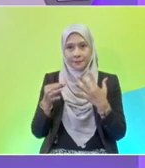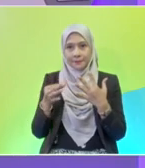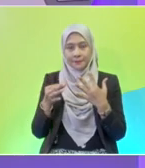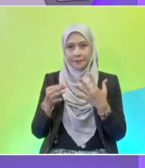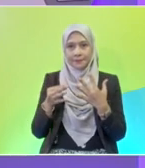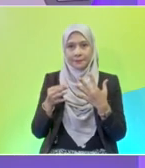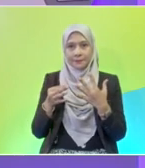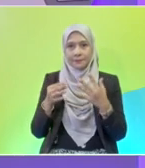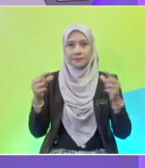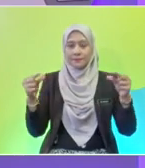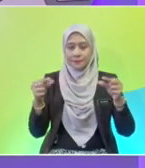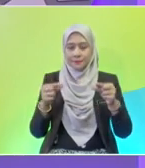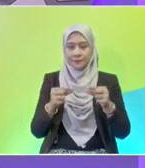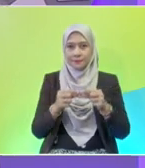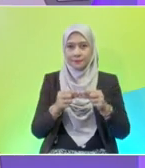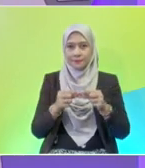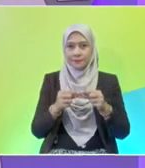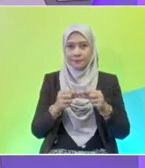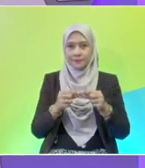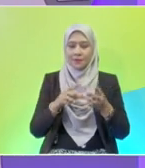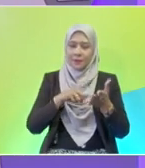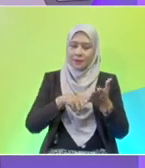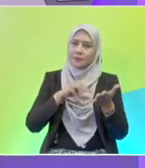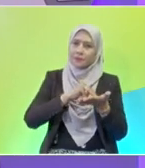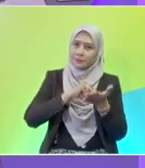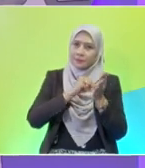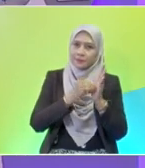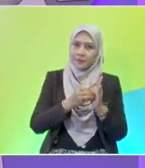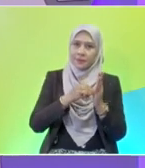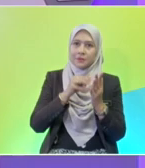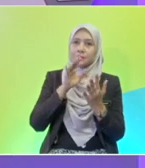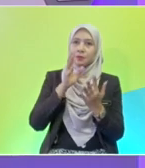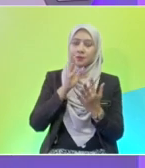tengok Apa maksud penetralan jadi kita tahu